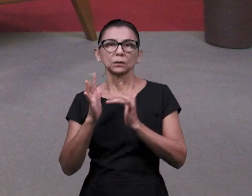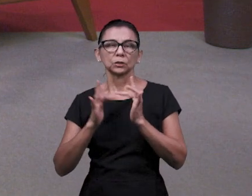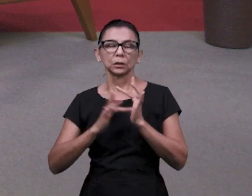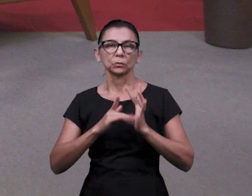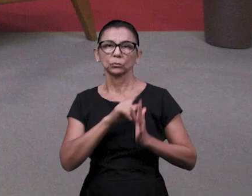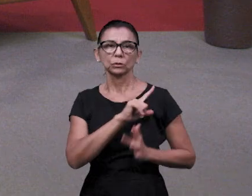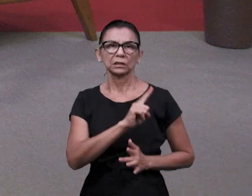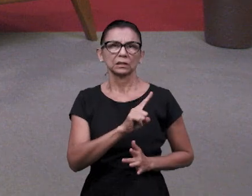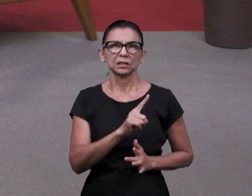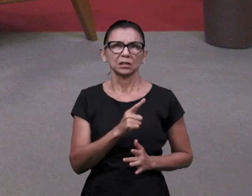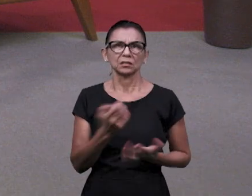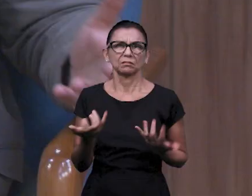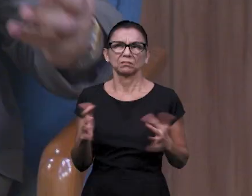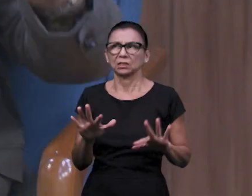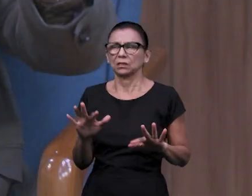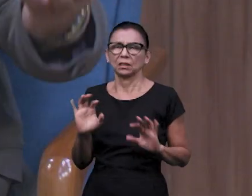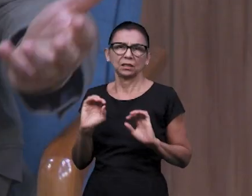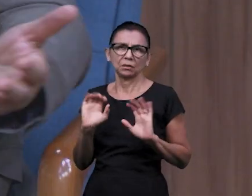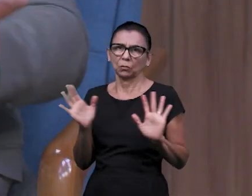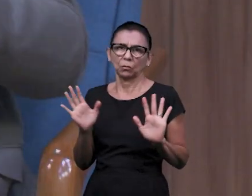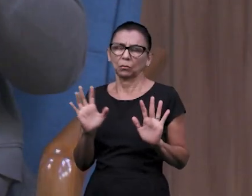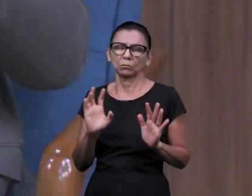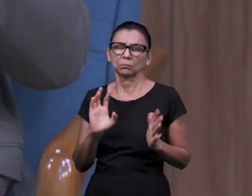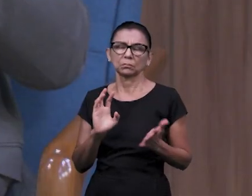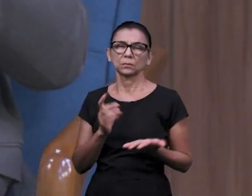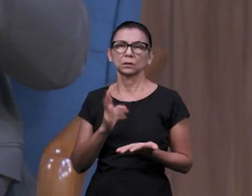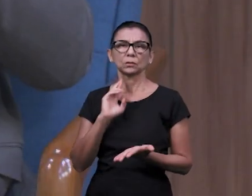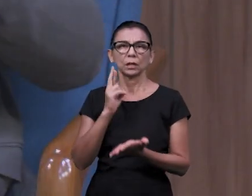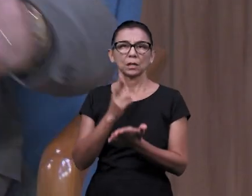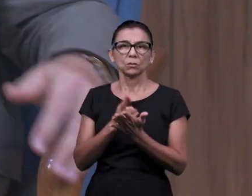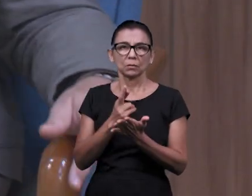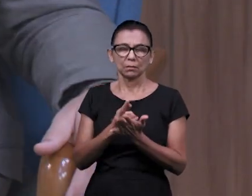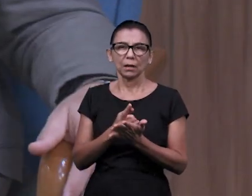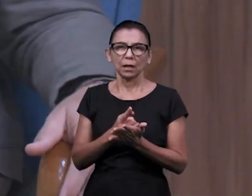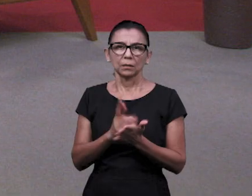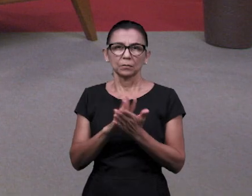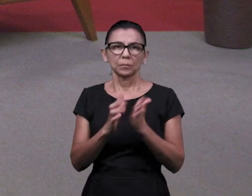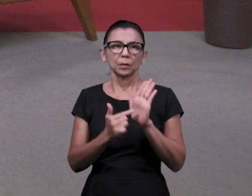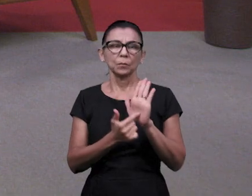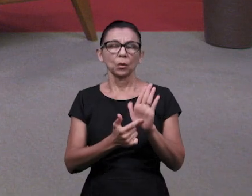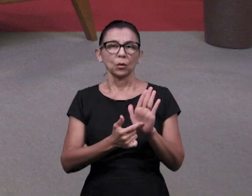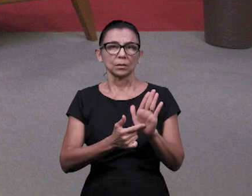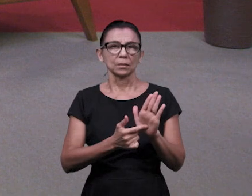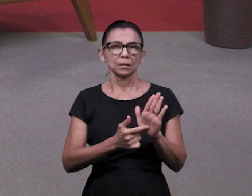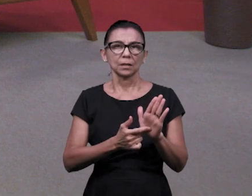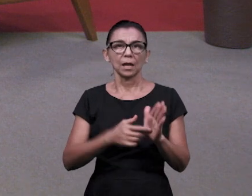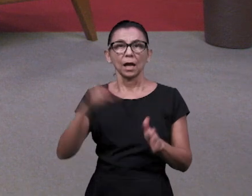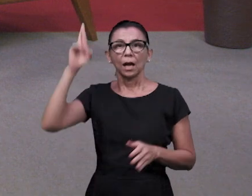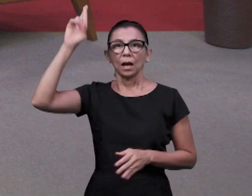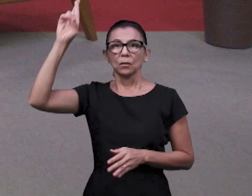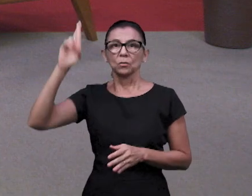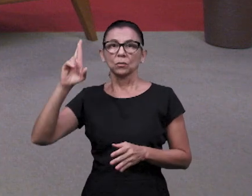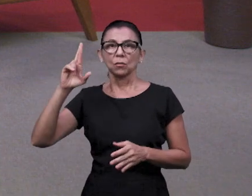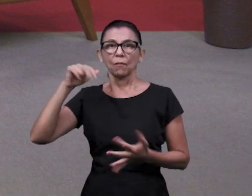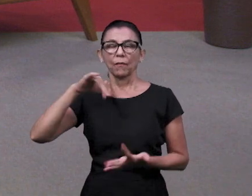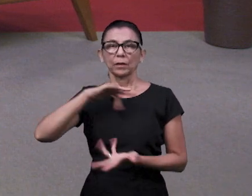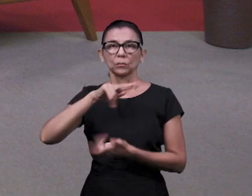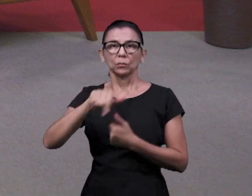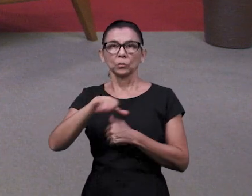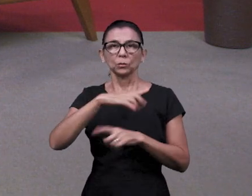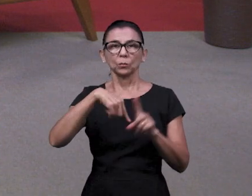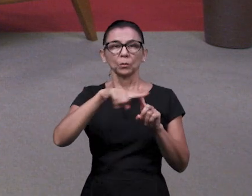vivent les conséquences que la Bible dit qu'ils ont vécues et le Seigneur vient et, et fait le rachat de cet